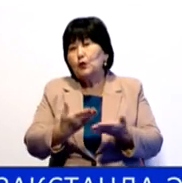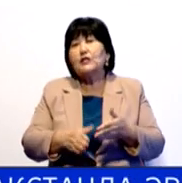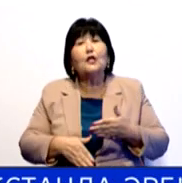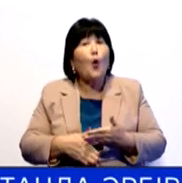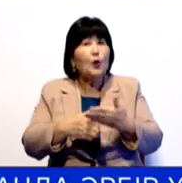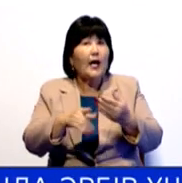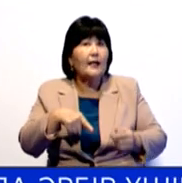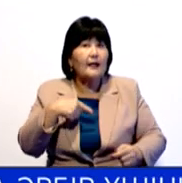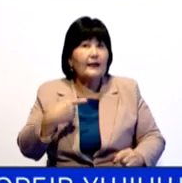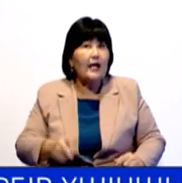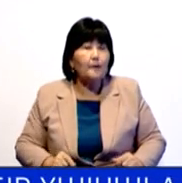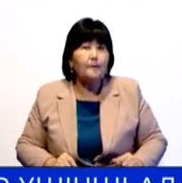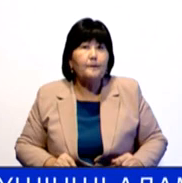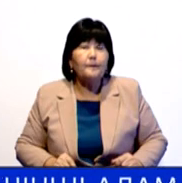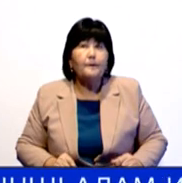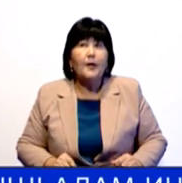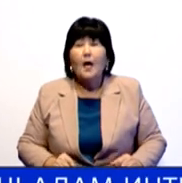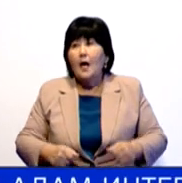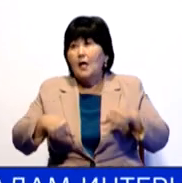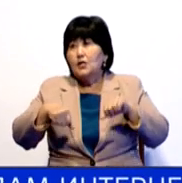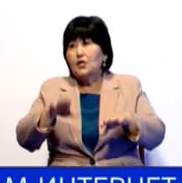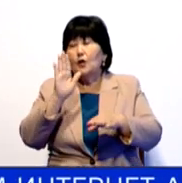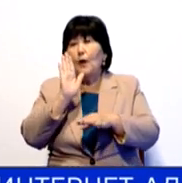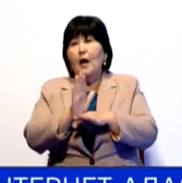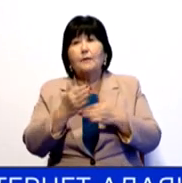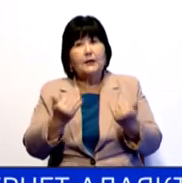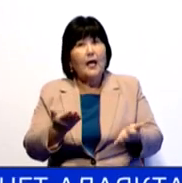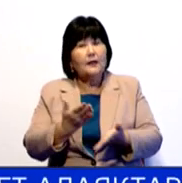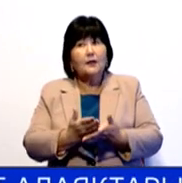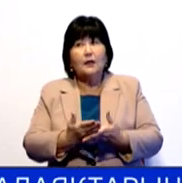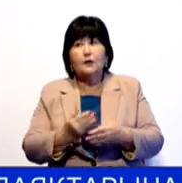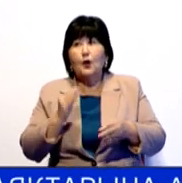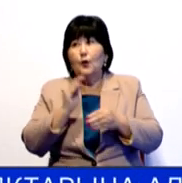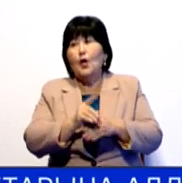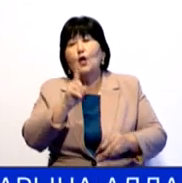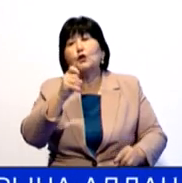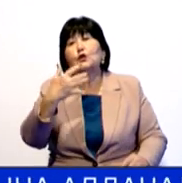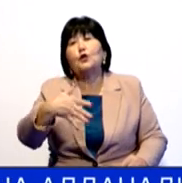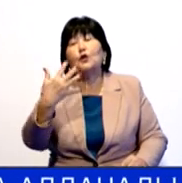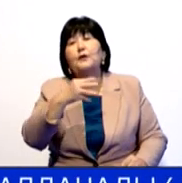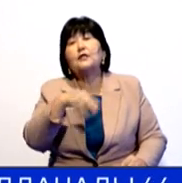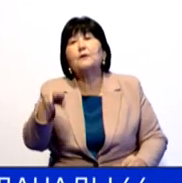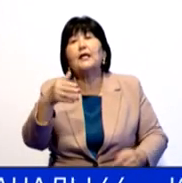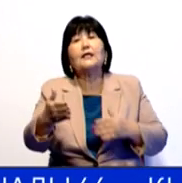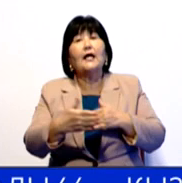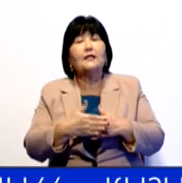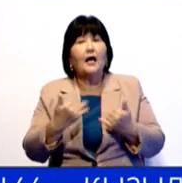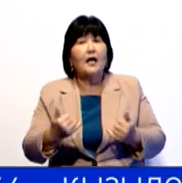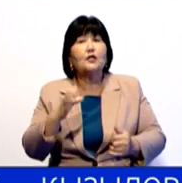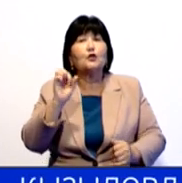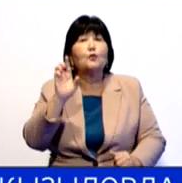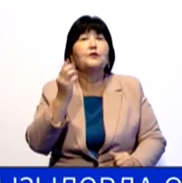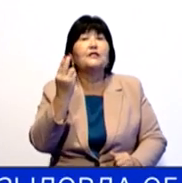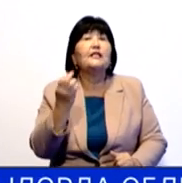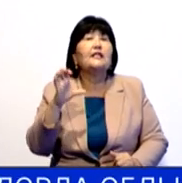айтты. Шешім қабылданды. Қосымша 155 миллиардқа дейін біздер қазір субсидия бөліп